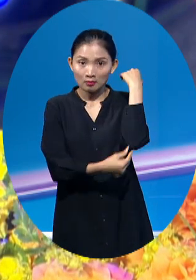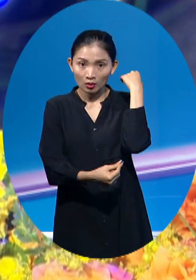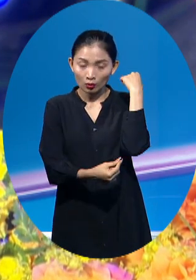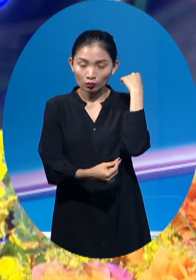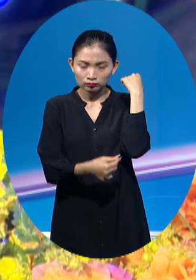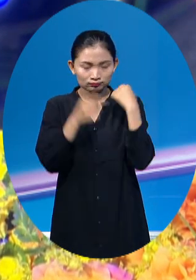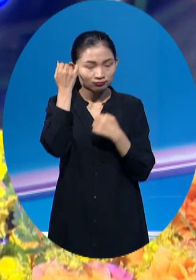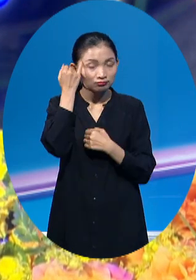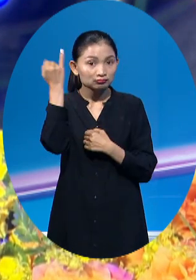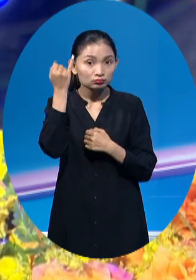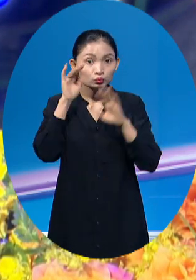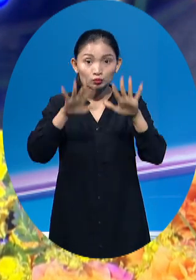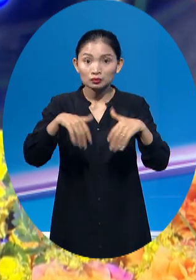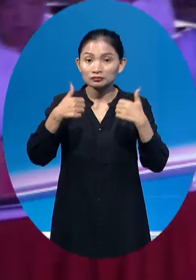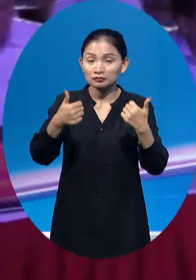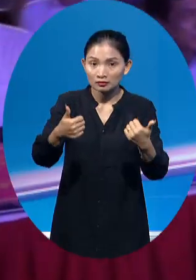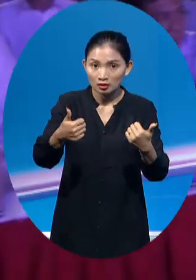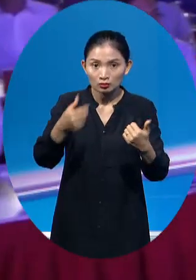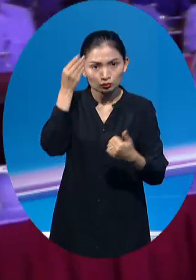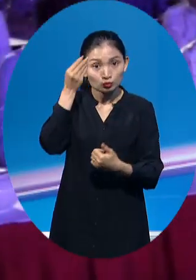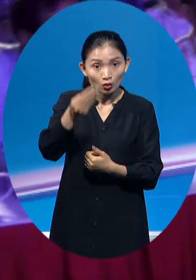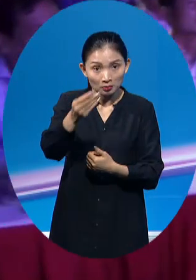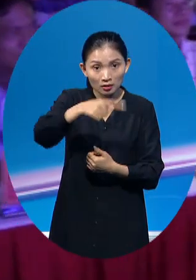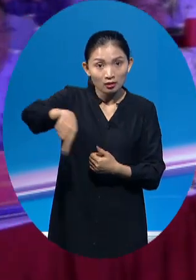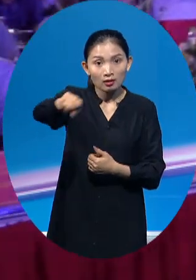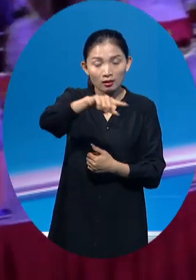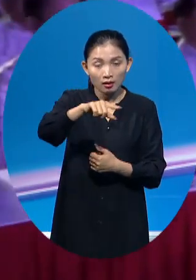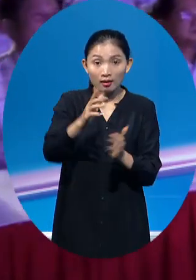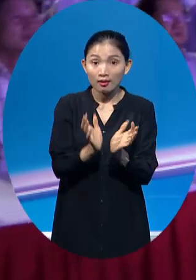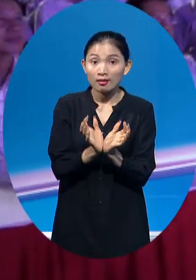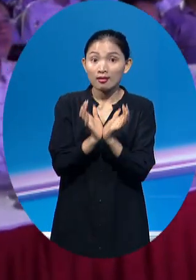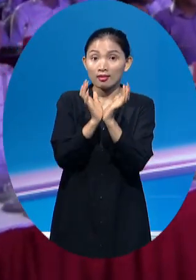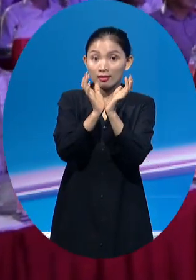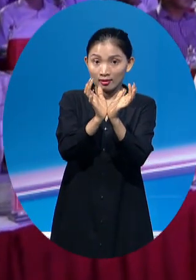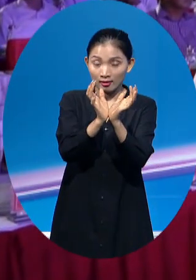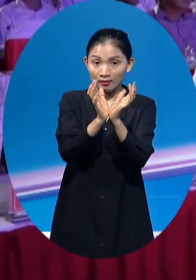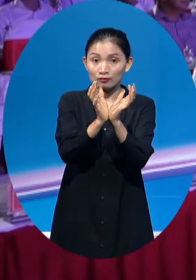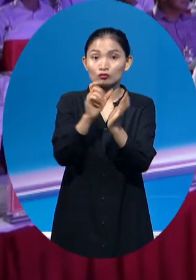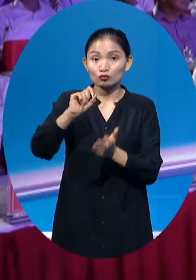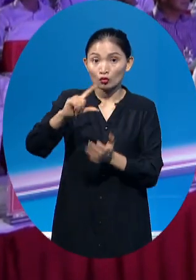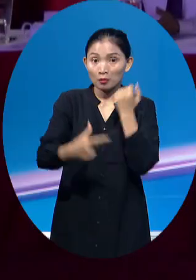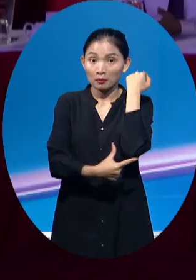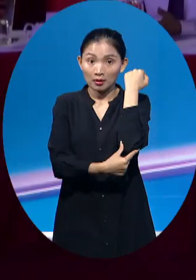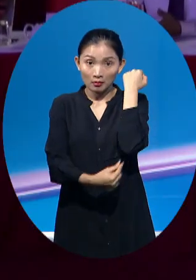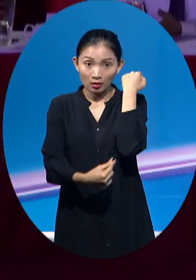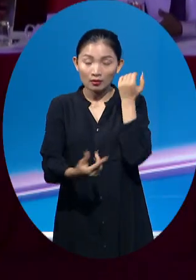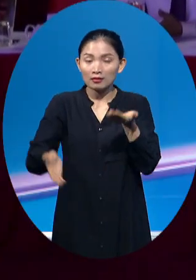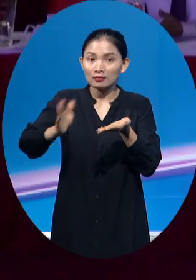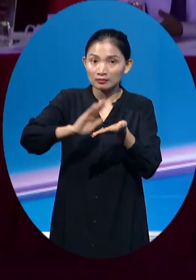triển Nông thôn và các bộ ngành doanh nghiệp để tổ chức Festival Tôm Cà Mau và Diễn đàn Kết nối Sản phẩm OCOP Đồng bằng sông Cửu